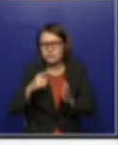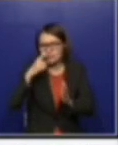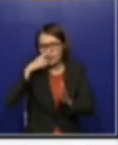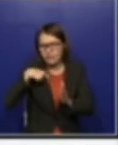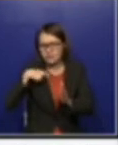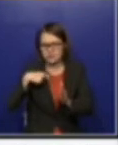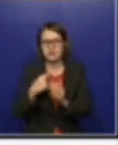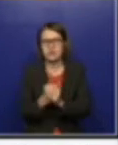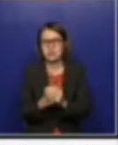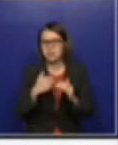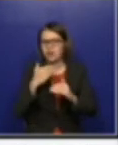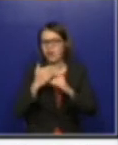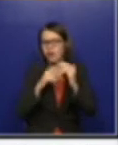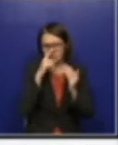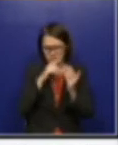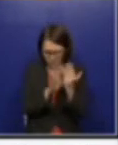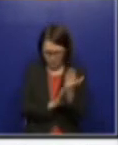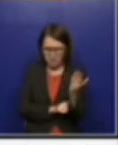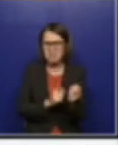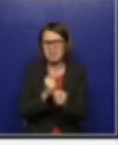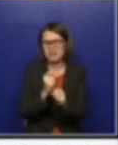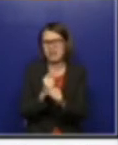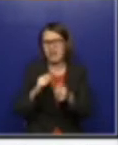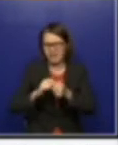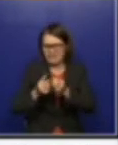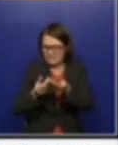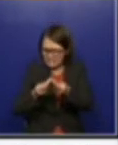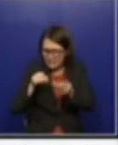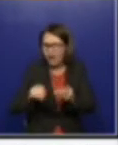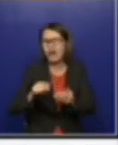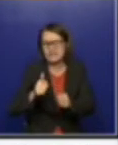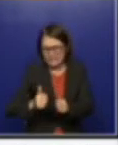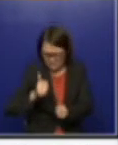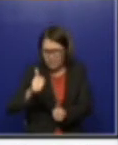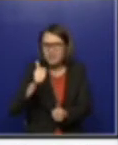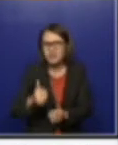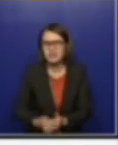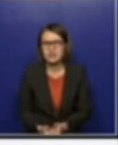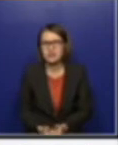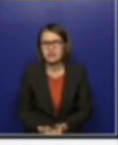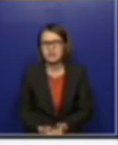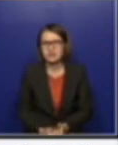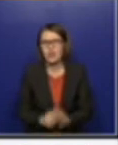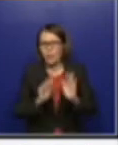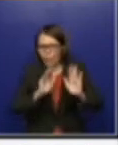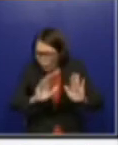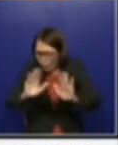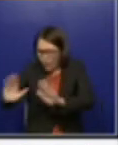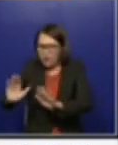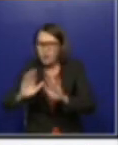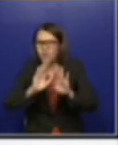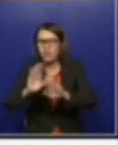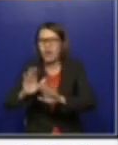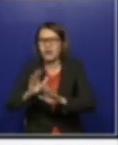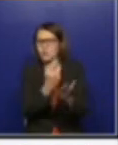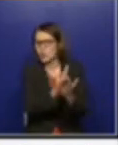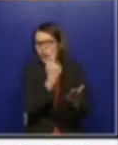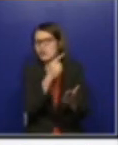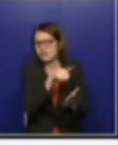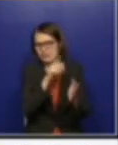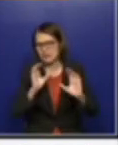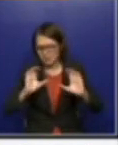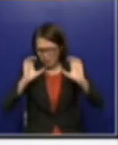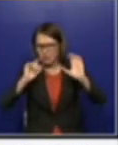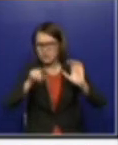วันนั้นการแก้ปัญหาที่ดินจะดีขึ้นท่านประธานครับผมฝากไปยังรัฐมนตรีซึ่งเป็นตัวแทนรัฐบาล